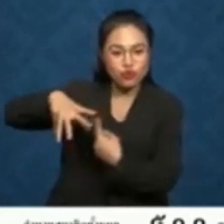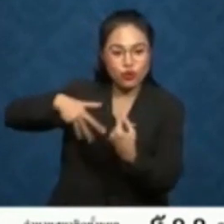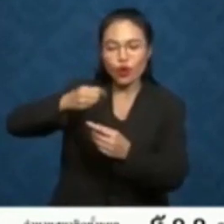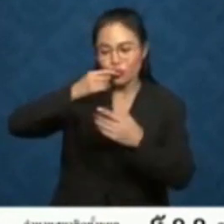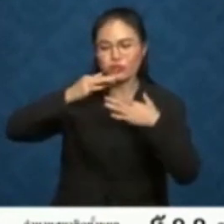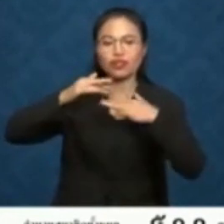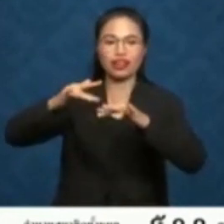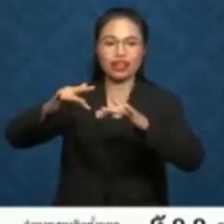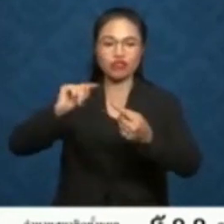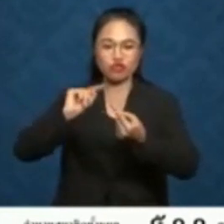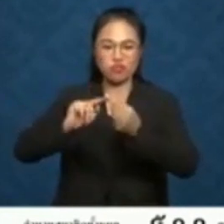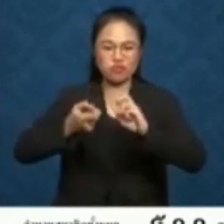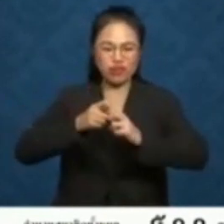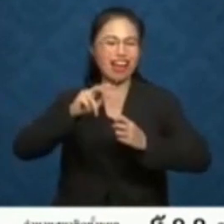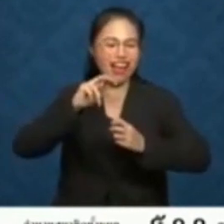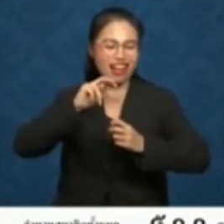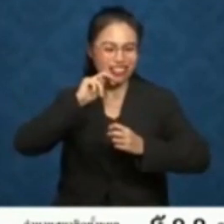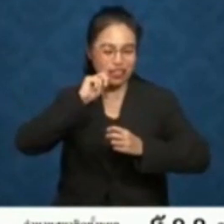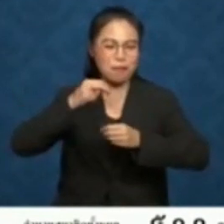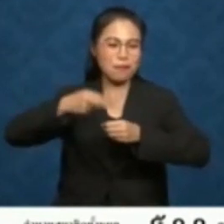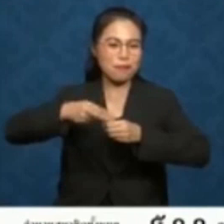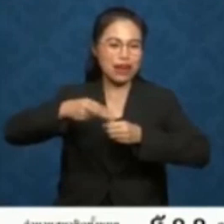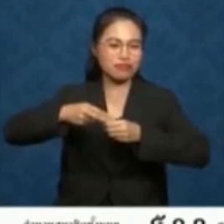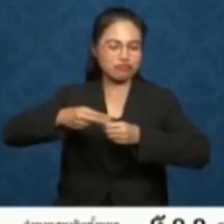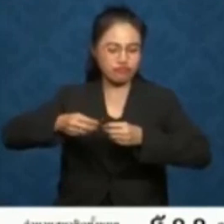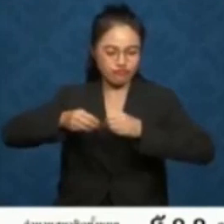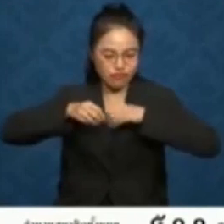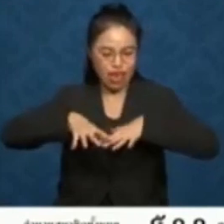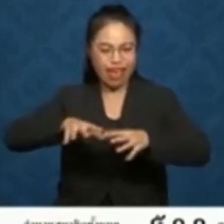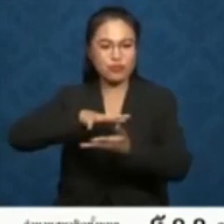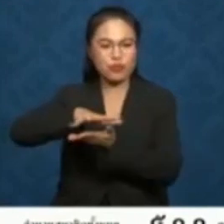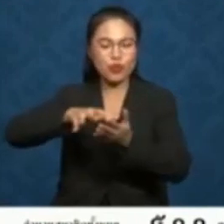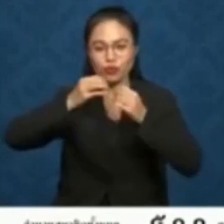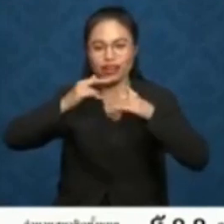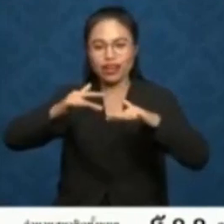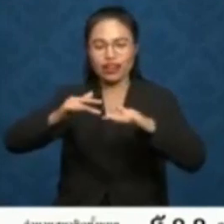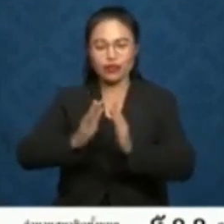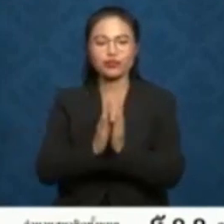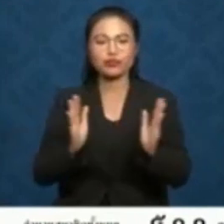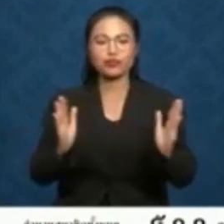ขฟื้นฟูสิ่งแวดล้อมระบบนิเวศทางทะเลกรณีน้ำมันรั่วไหลทางทะเลครับ